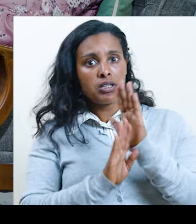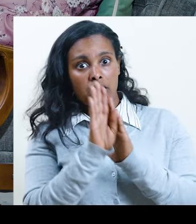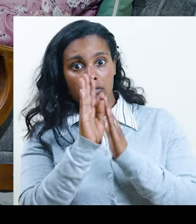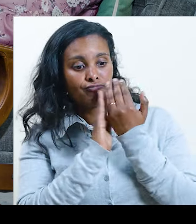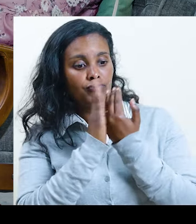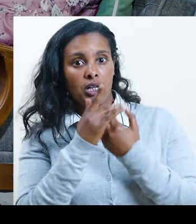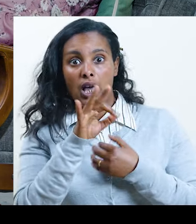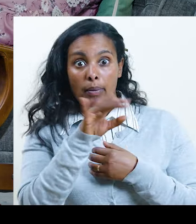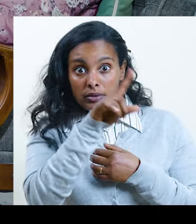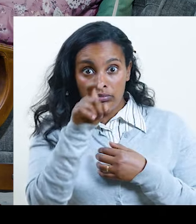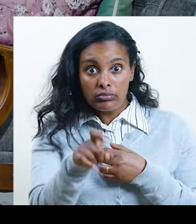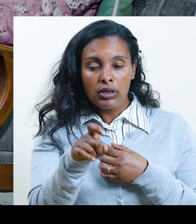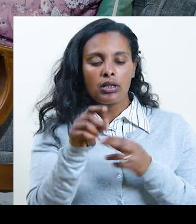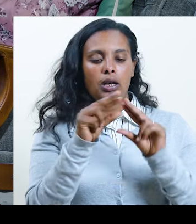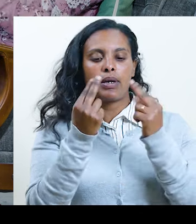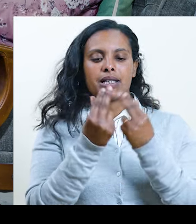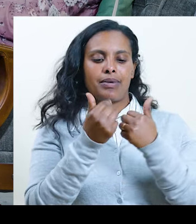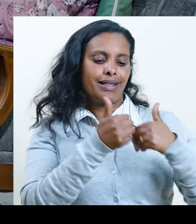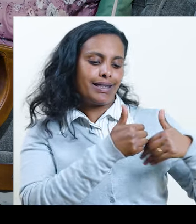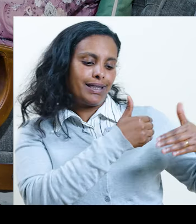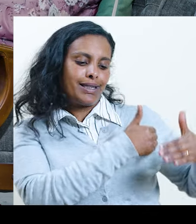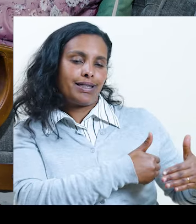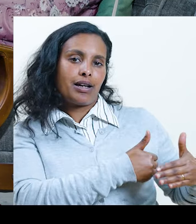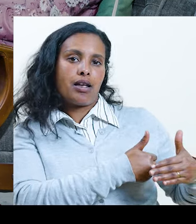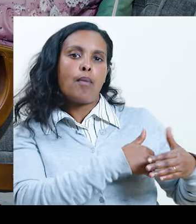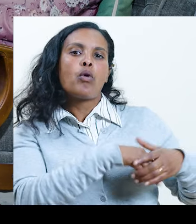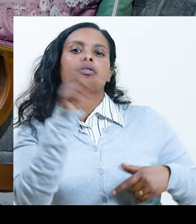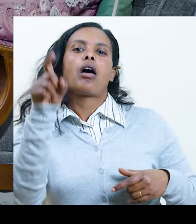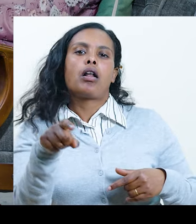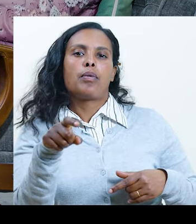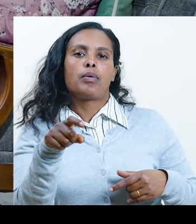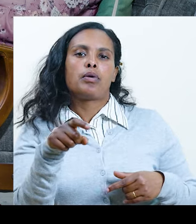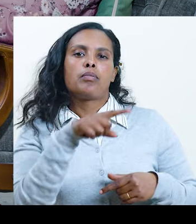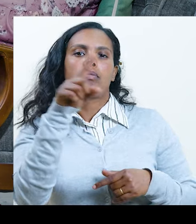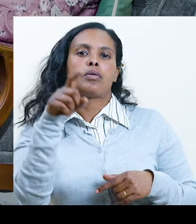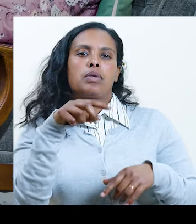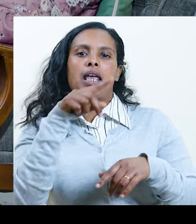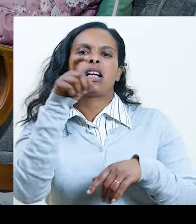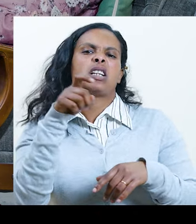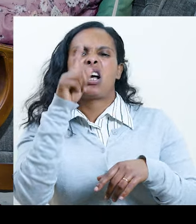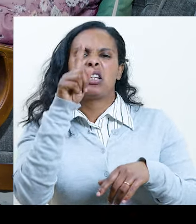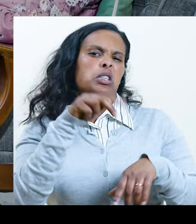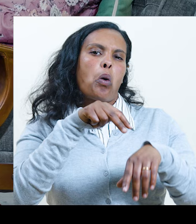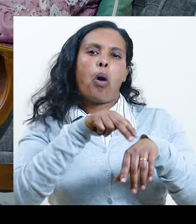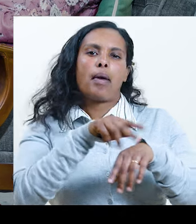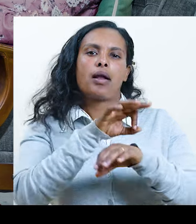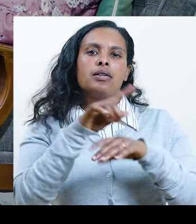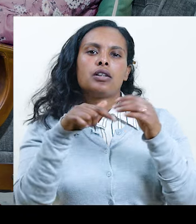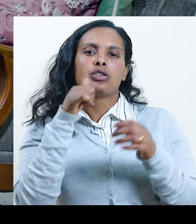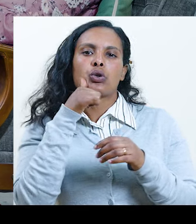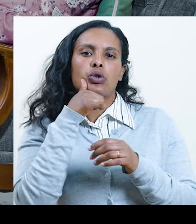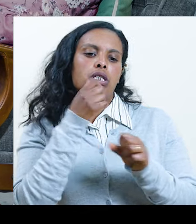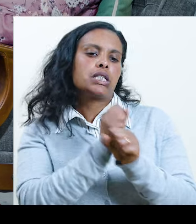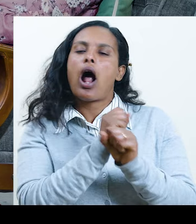ማሳደግ የለብሽም ከቤተሰብ ይሄ ጥገኝነት መውጣት የለብሽም የሚልሽ የሚጠይቅሽ አንድ ተቋም የለም ግን